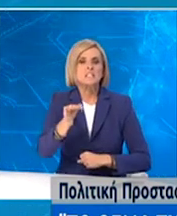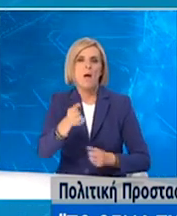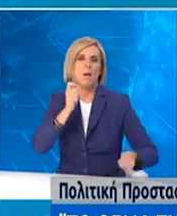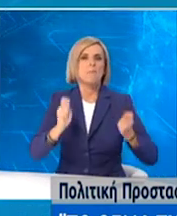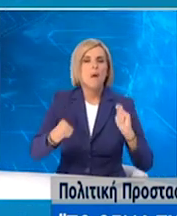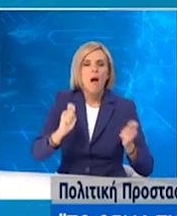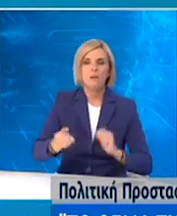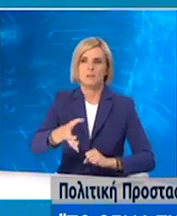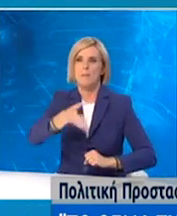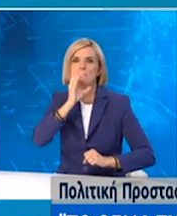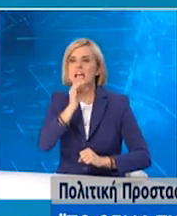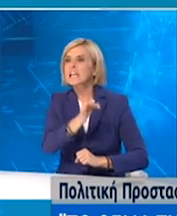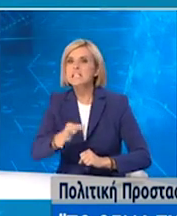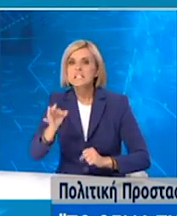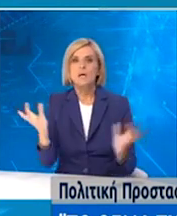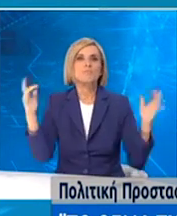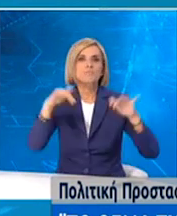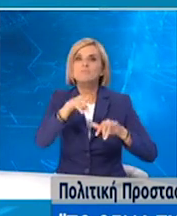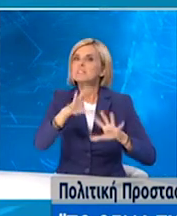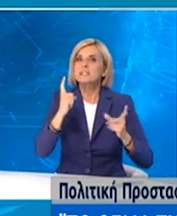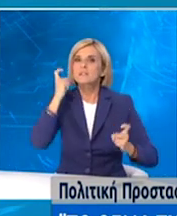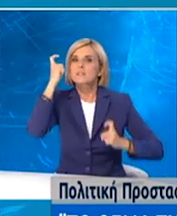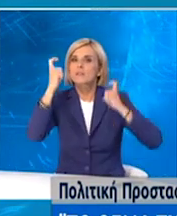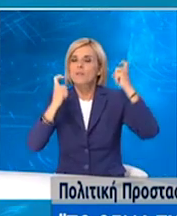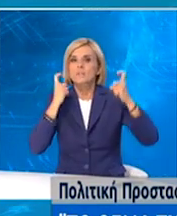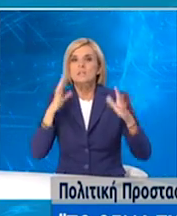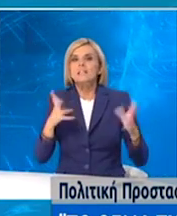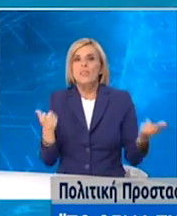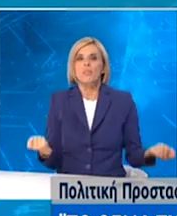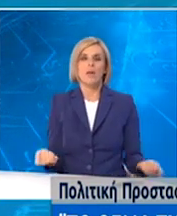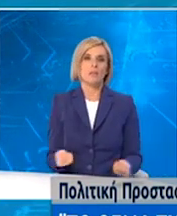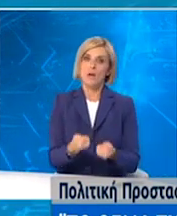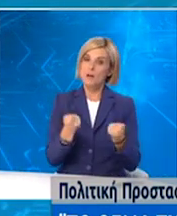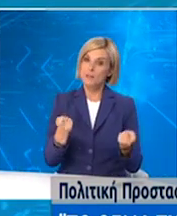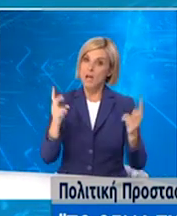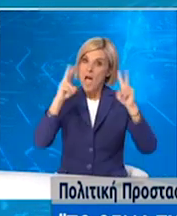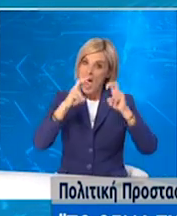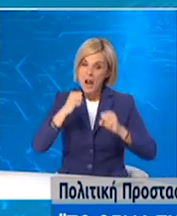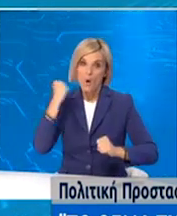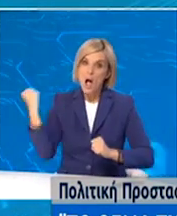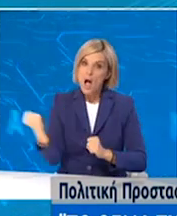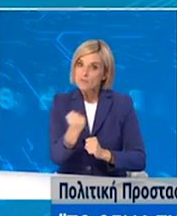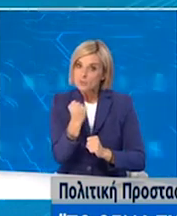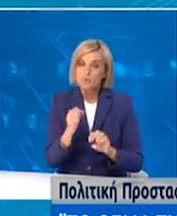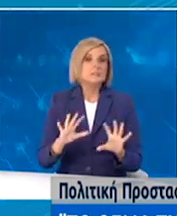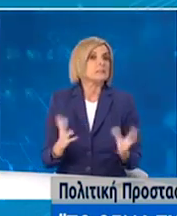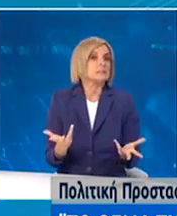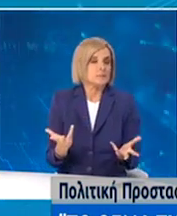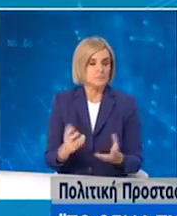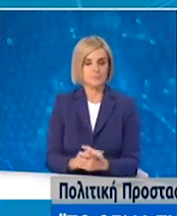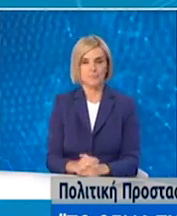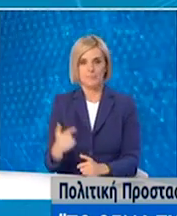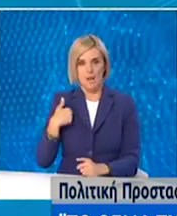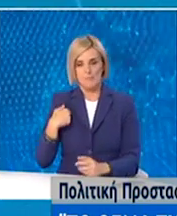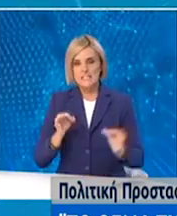πάρτι. Ποιος είναι ο σχεδιασμός σας, αν οι έλεγχοι θα ενταθούν ακόμη περισσότερο? Κοιτάξτε, ο σχεδιασμός